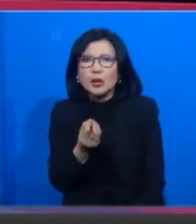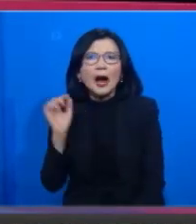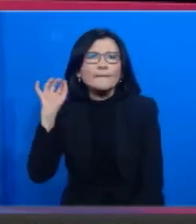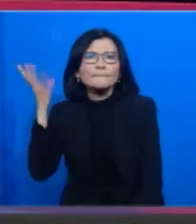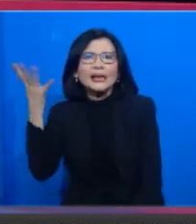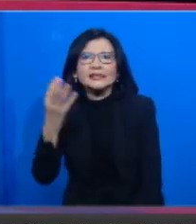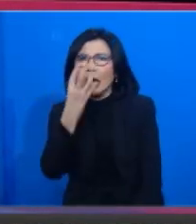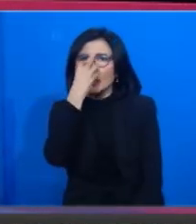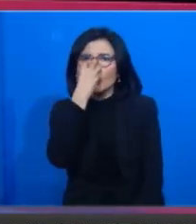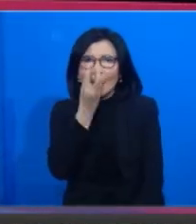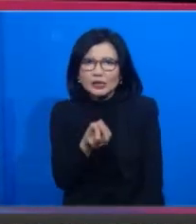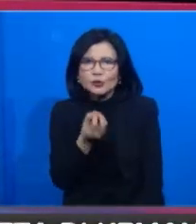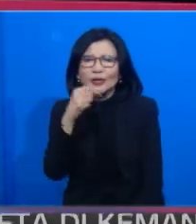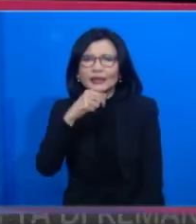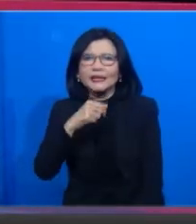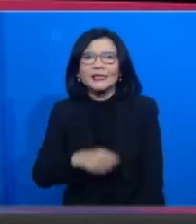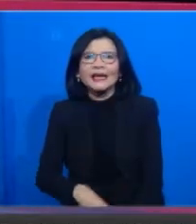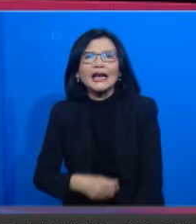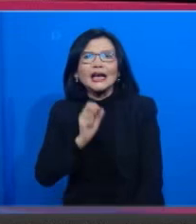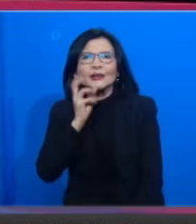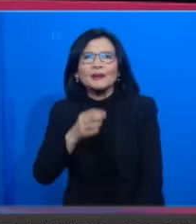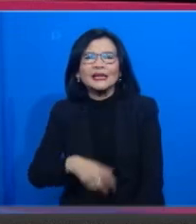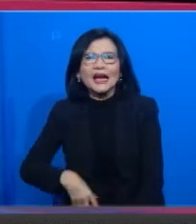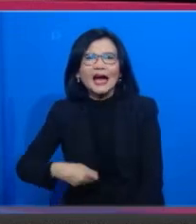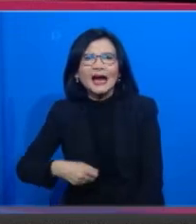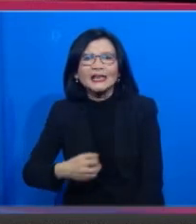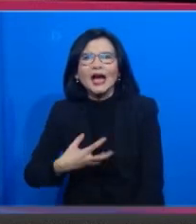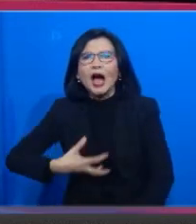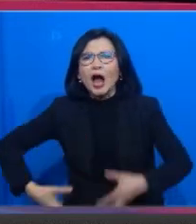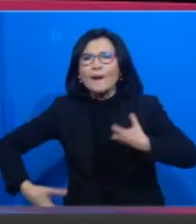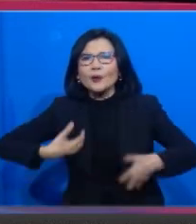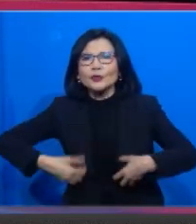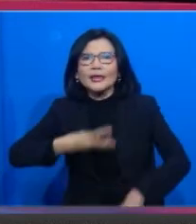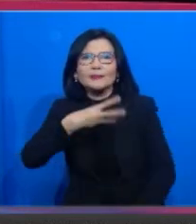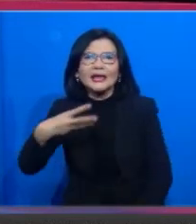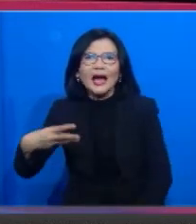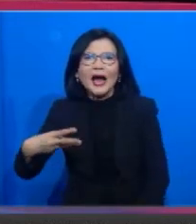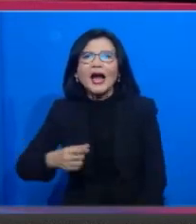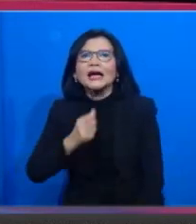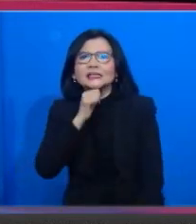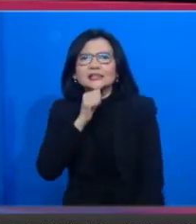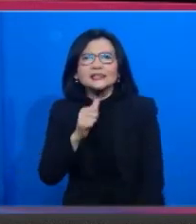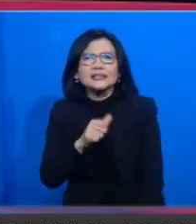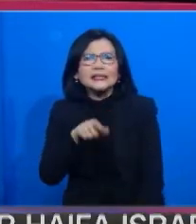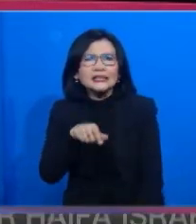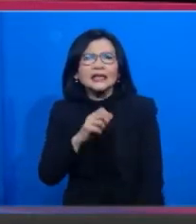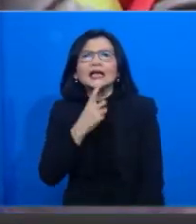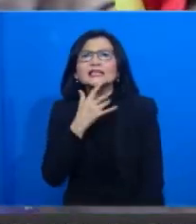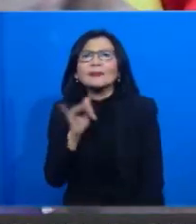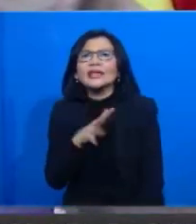hidung yang mancung ini juga dijuluki sebagai monyet Belanda. Seperti apa habitat asli bekantan? Berikut liputannya.